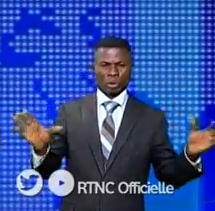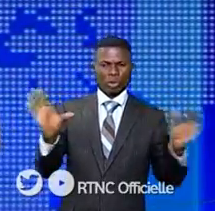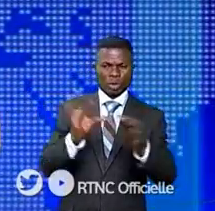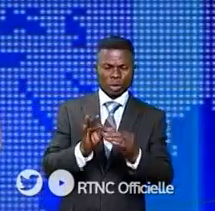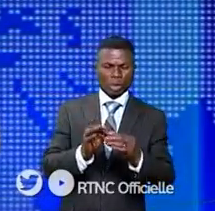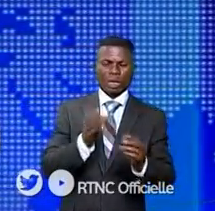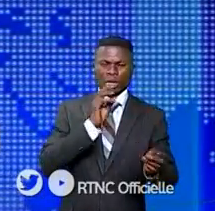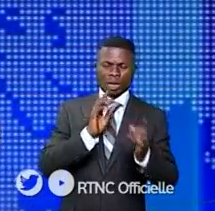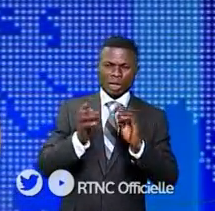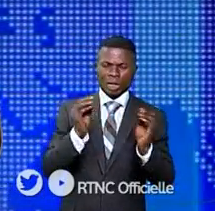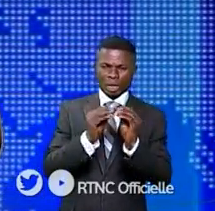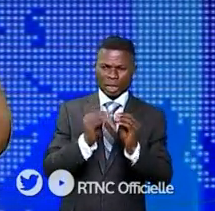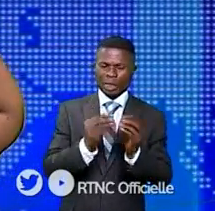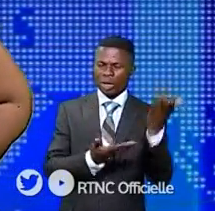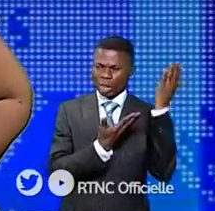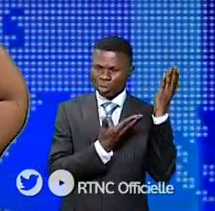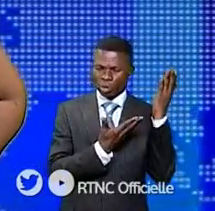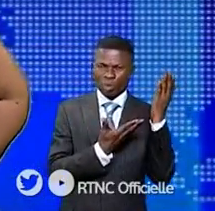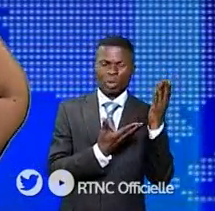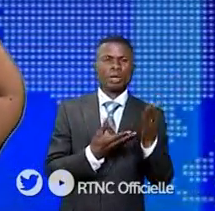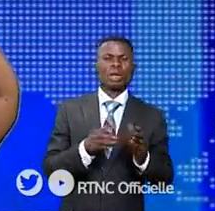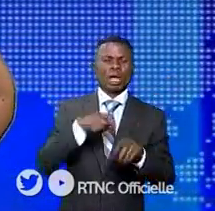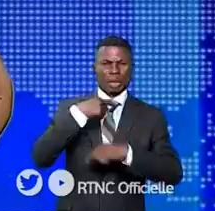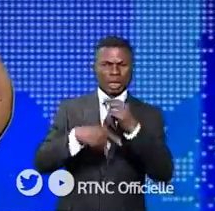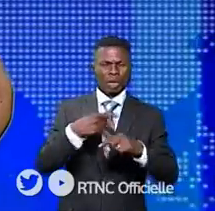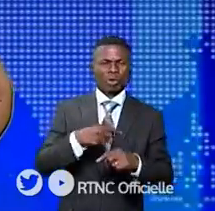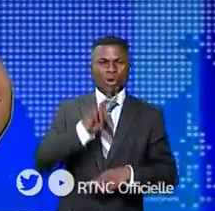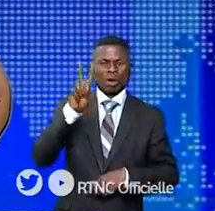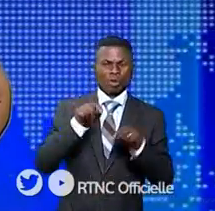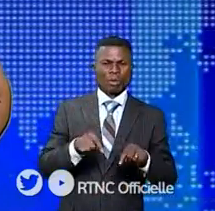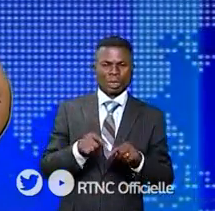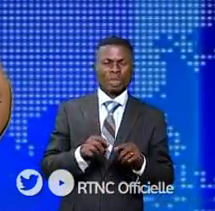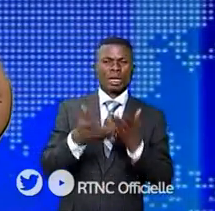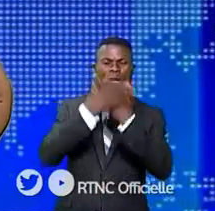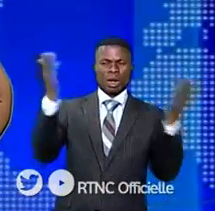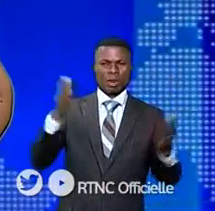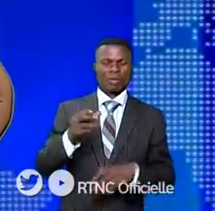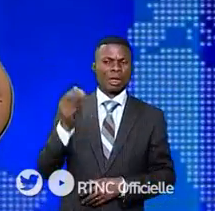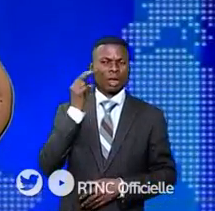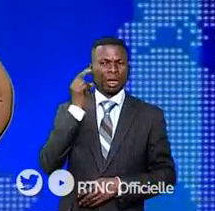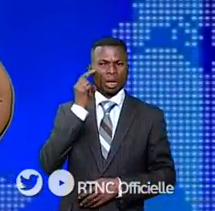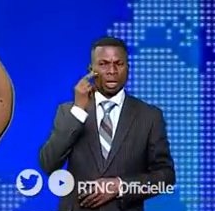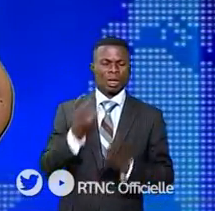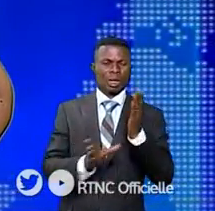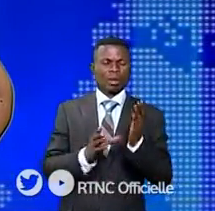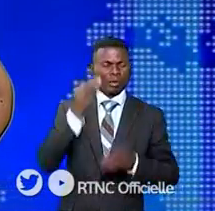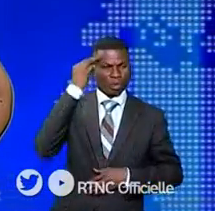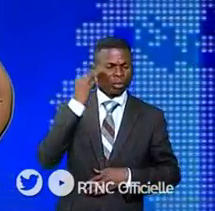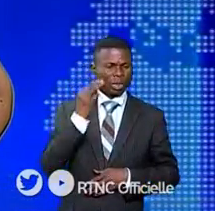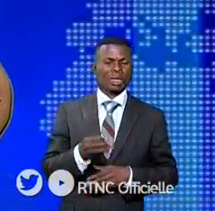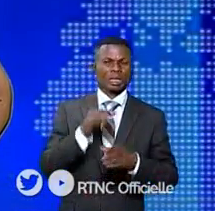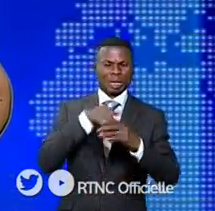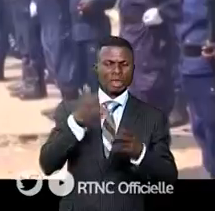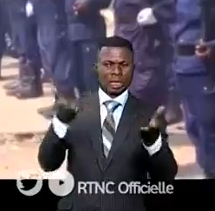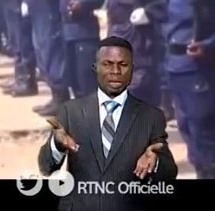autour d'une même table au cours d'un grand palabre qui a ouvert ses portes ce vendredi à Kananga sous la conduite du vice-ministre de l'Intérieur, Edi